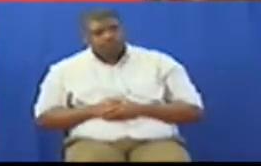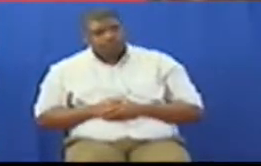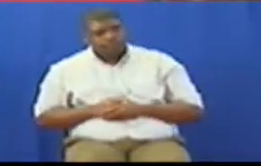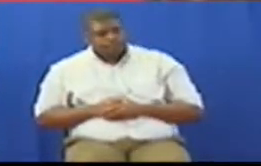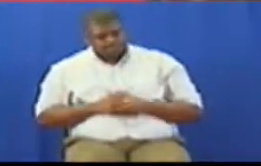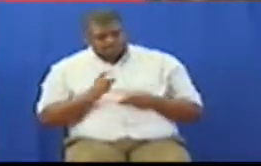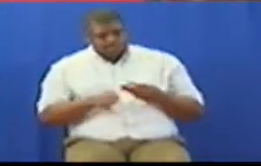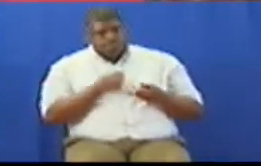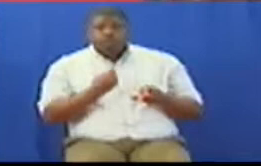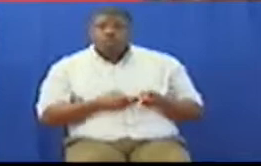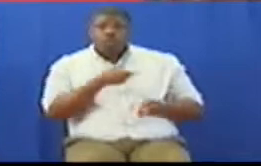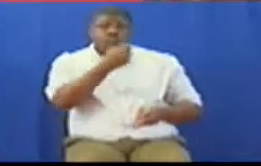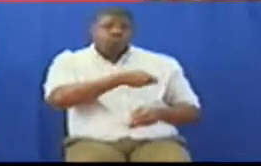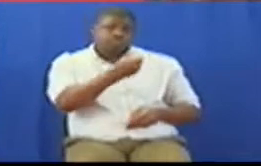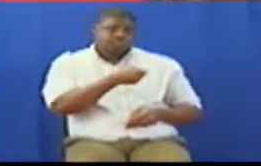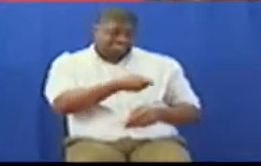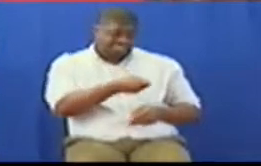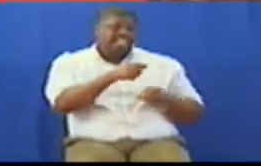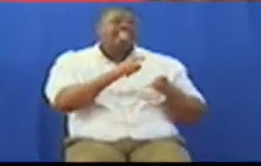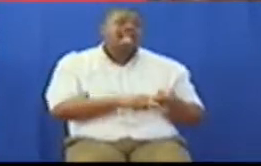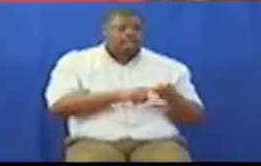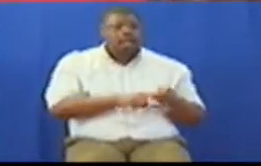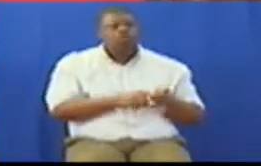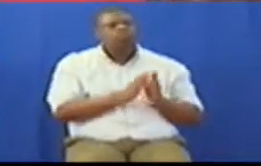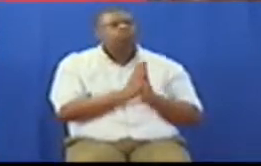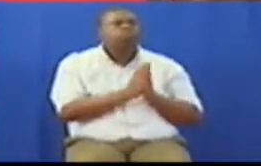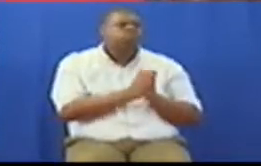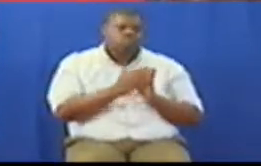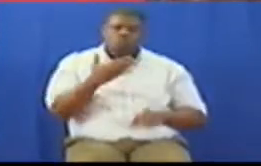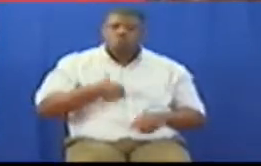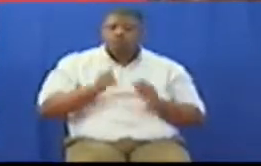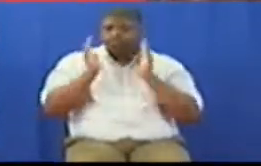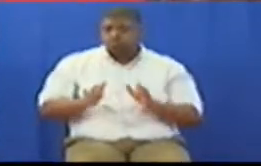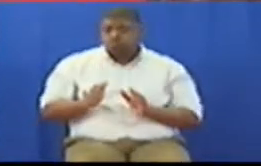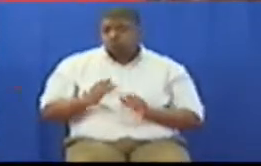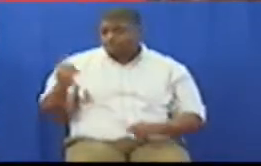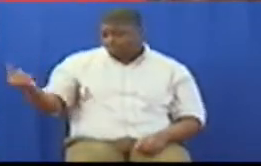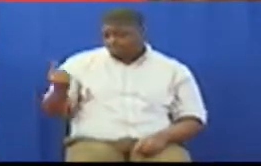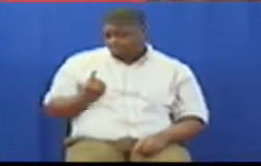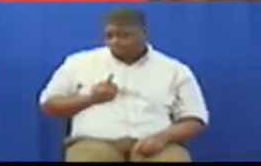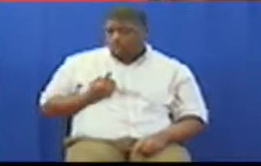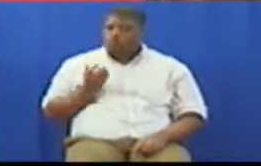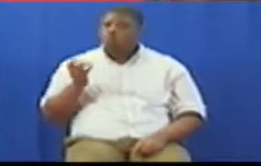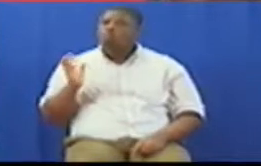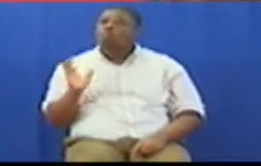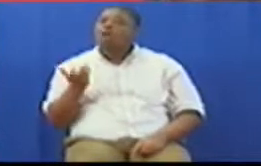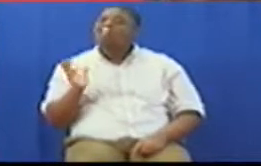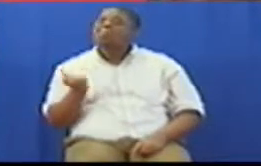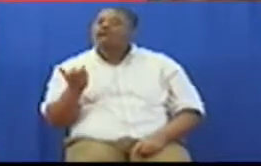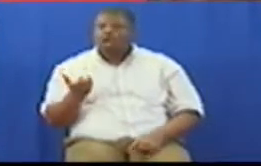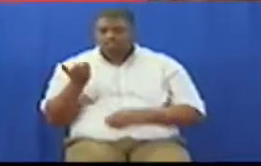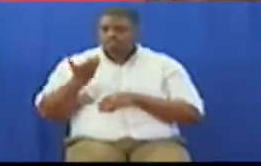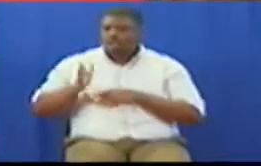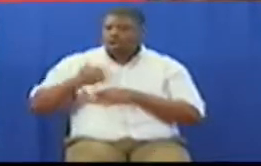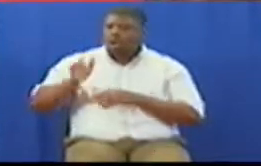na kumshukuru Mheshimiwa Waziri Mkuu kwa kufanya ziara yake Muheza katika mkoa wa Tanga. Naamini